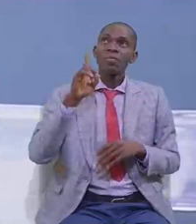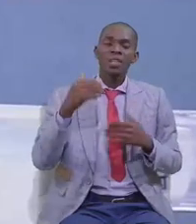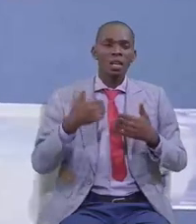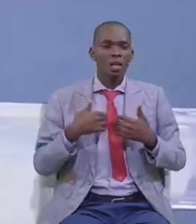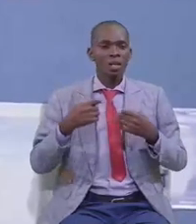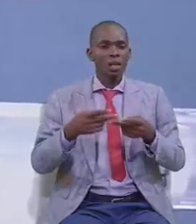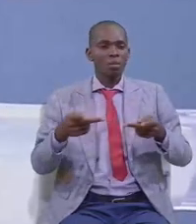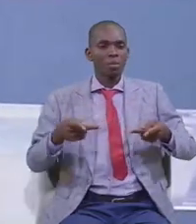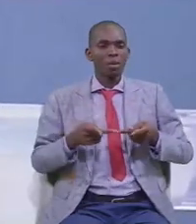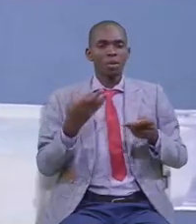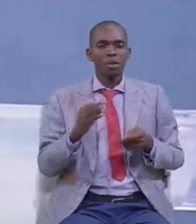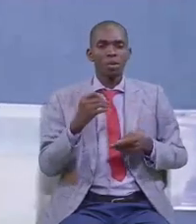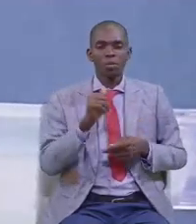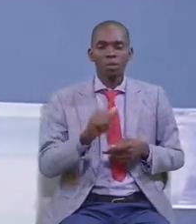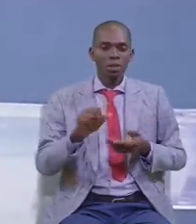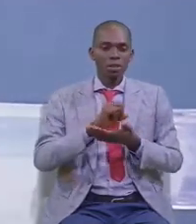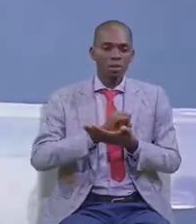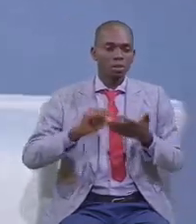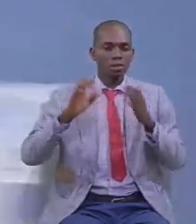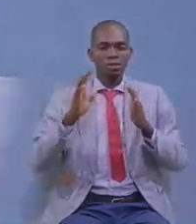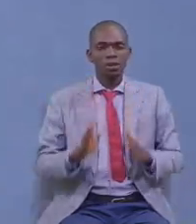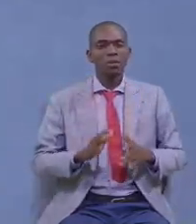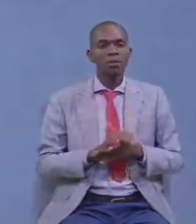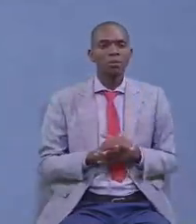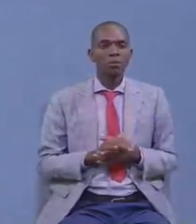l'office d'un sauveur et d'un sanctificateur.